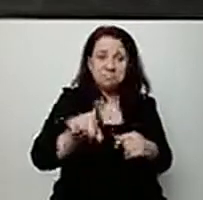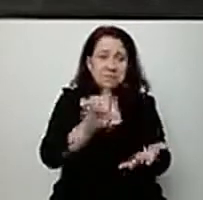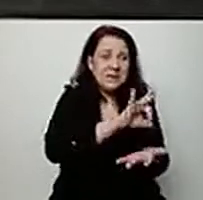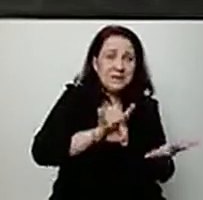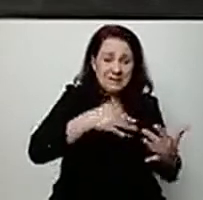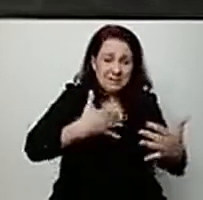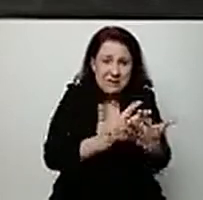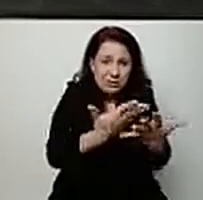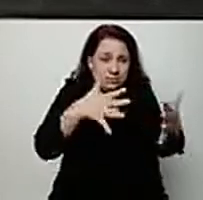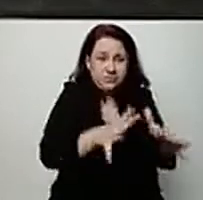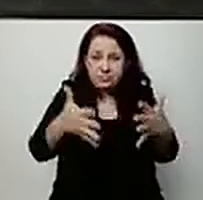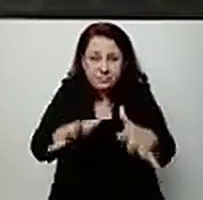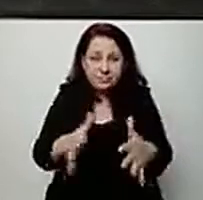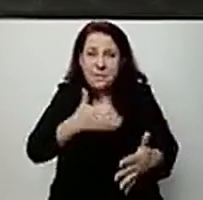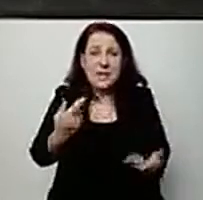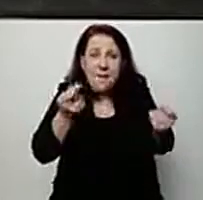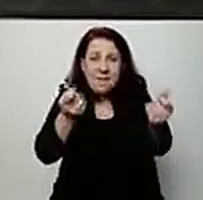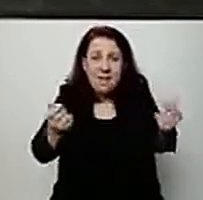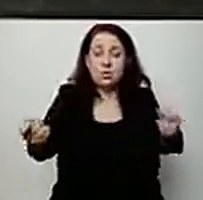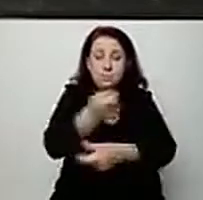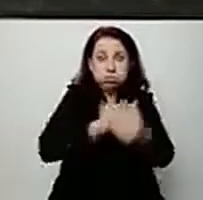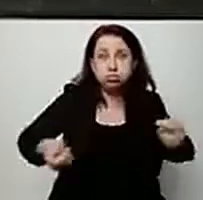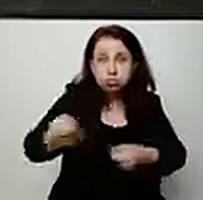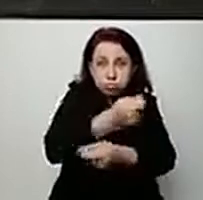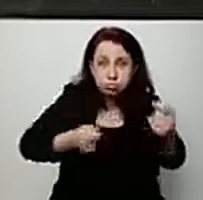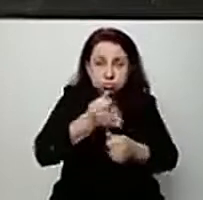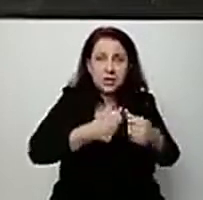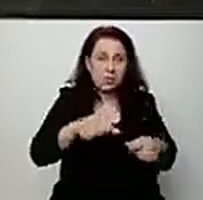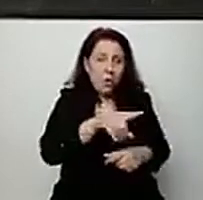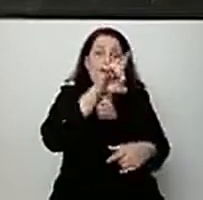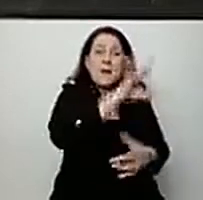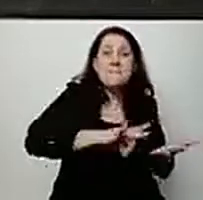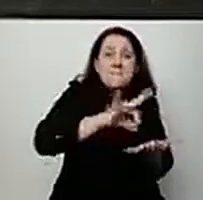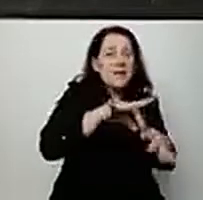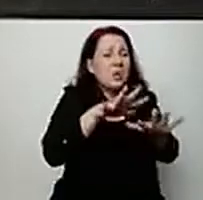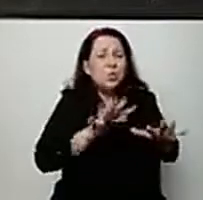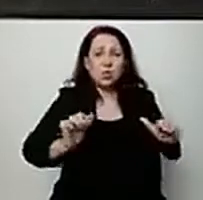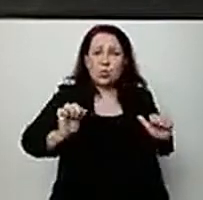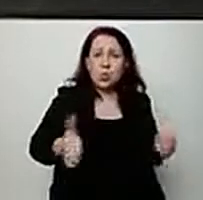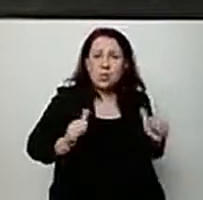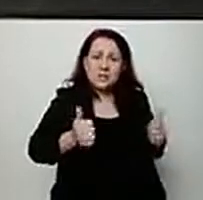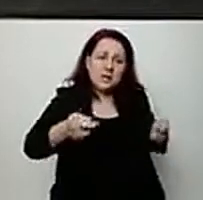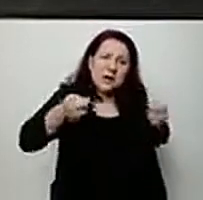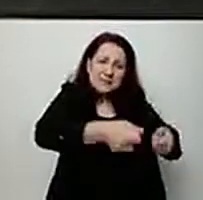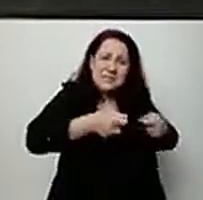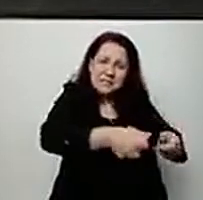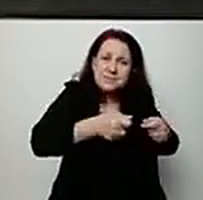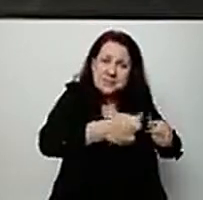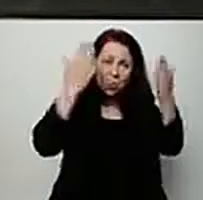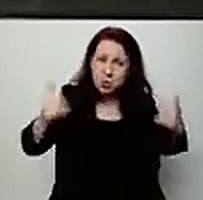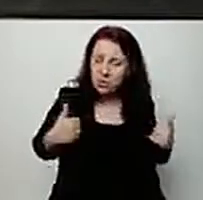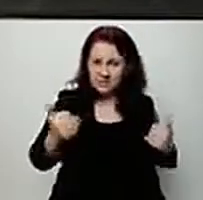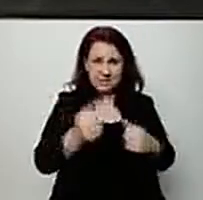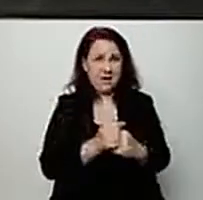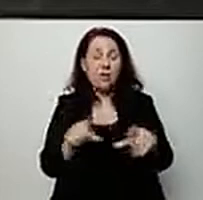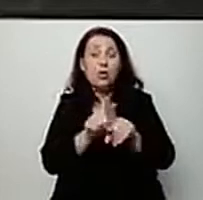problemów z płynnością. Te gminy, które zależą w dużej mierze od turystyki czy właśnie od uzdrowisk. Dokładnie to samo, pamiętacie państwo, mówiliśmy